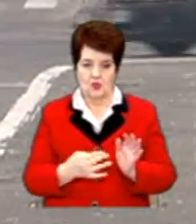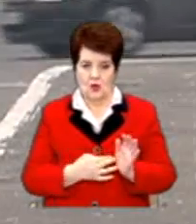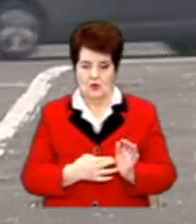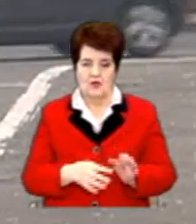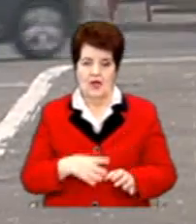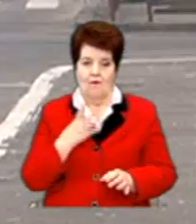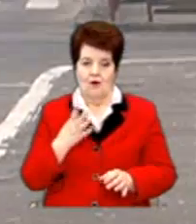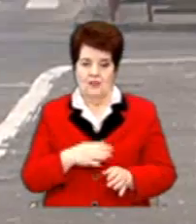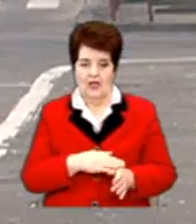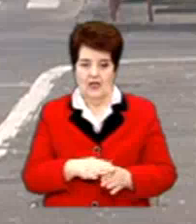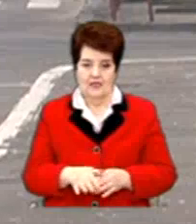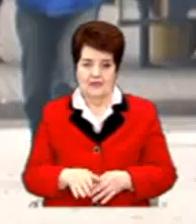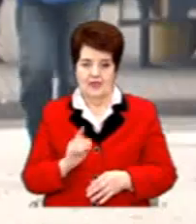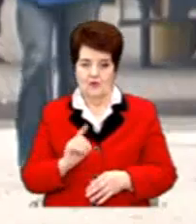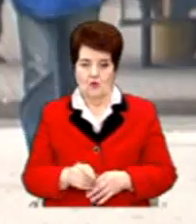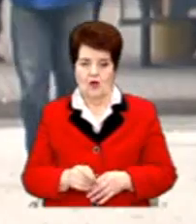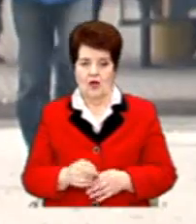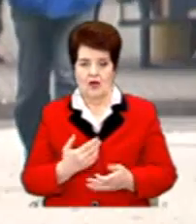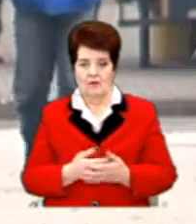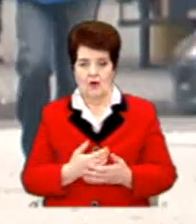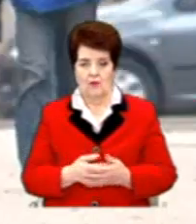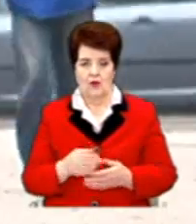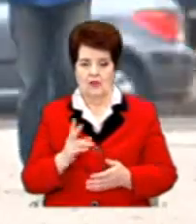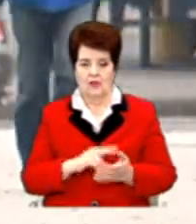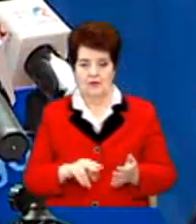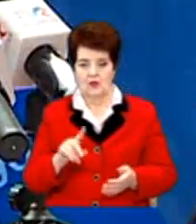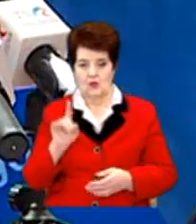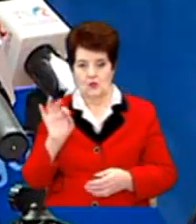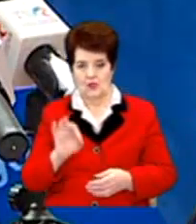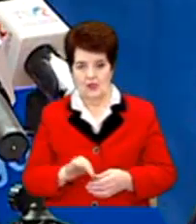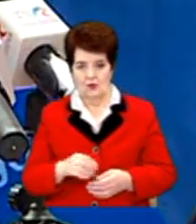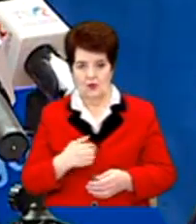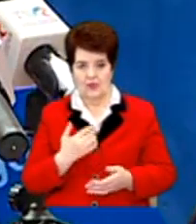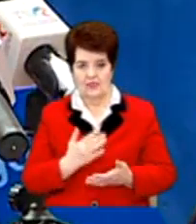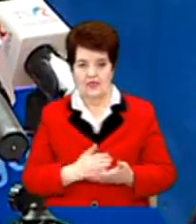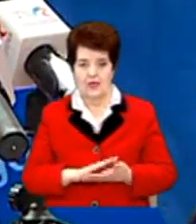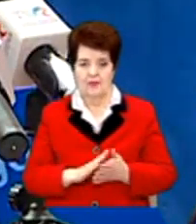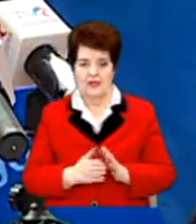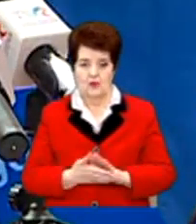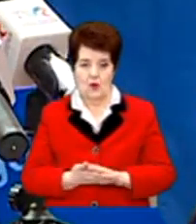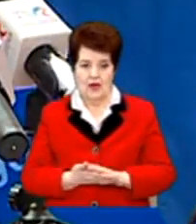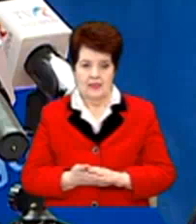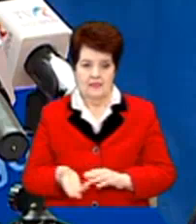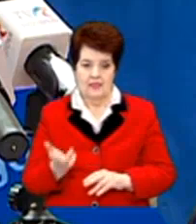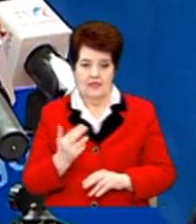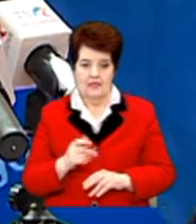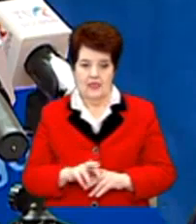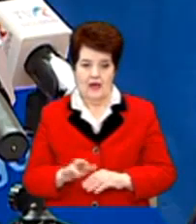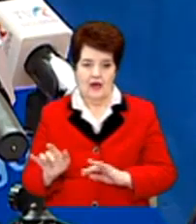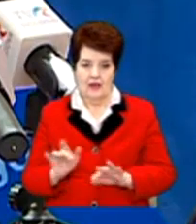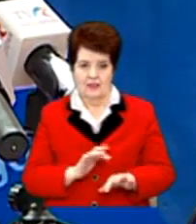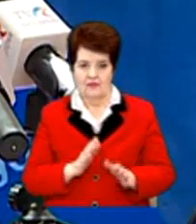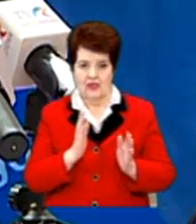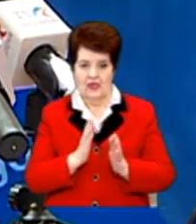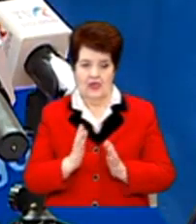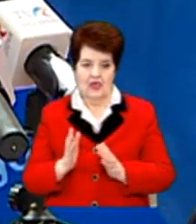2017-2019 a fost realizat doar în proporție de 71%. Noi suntem acum în situația de a activa în regim